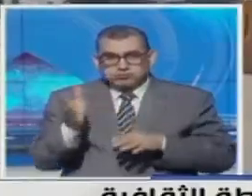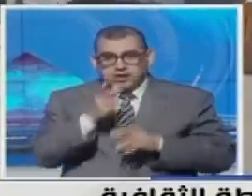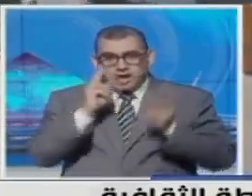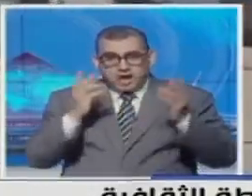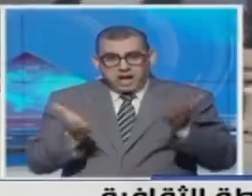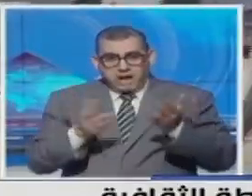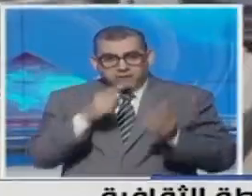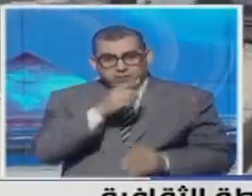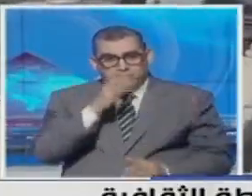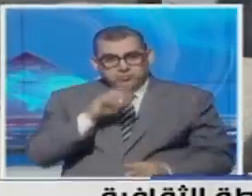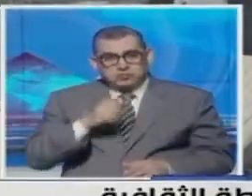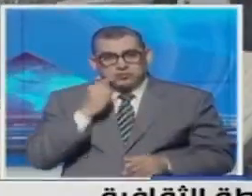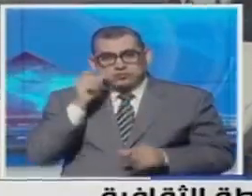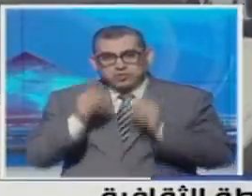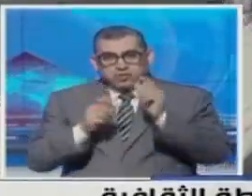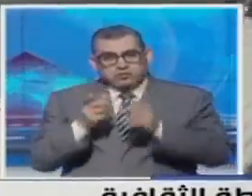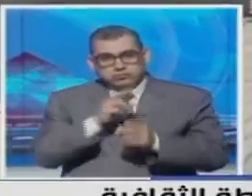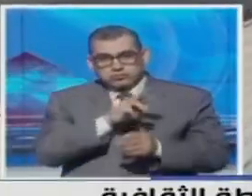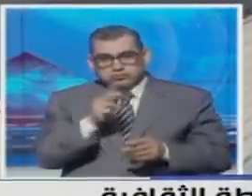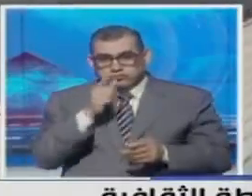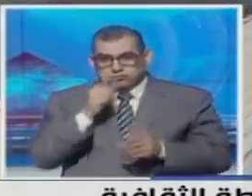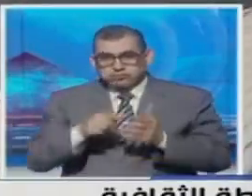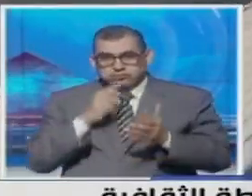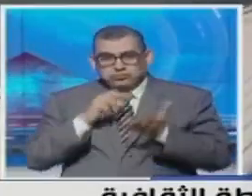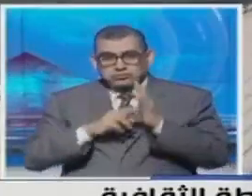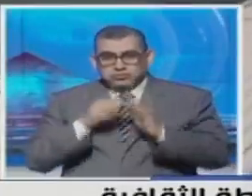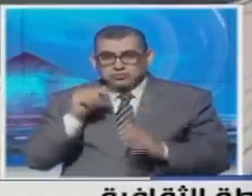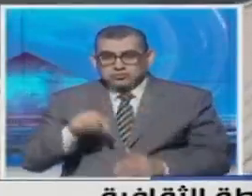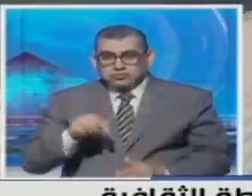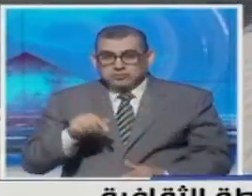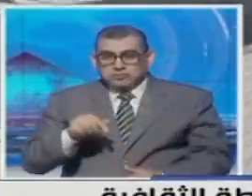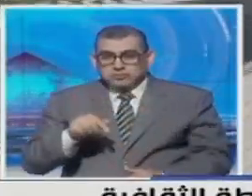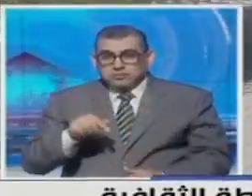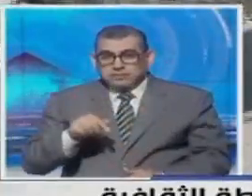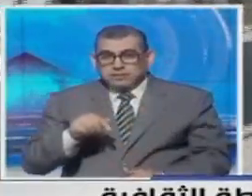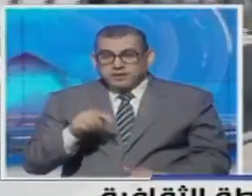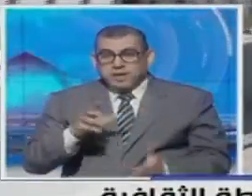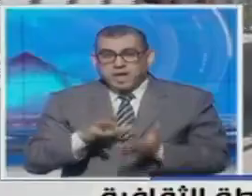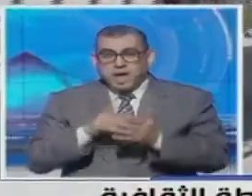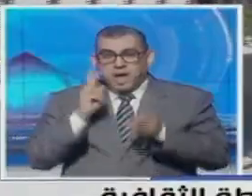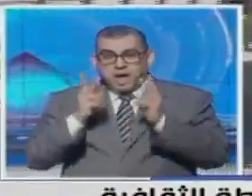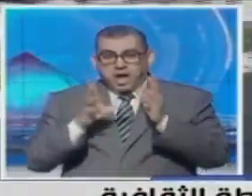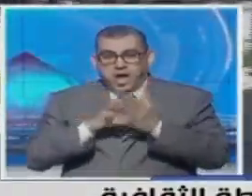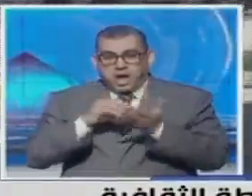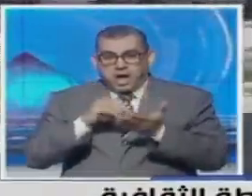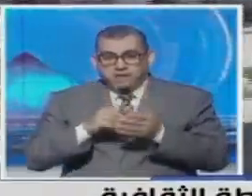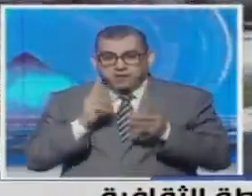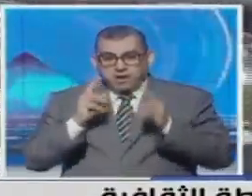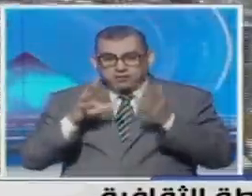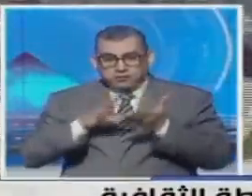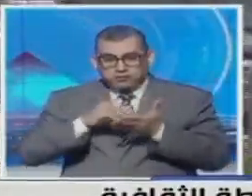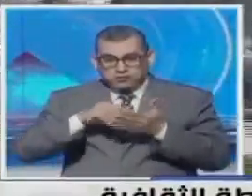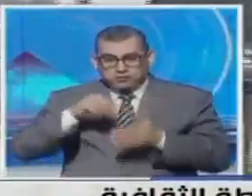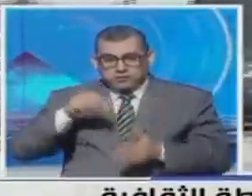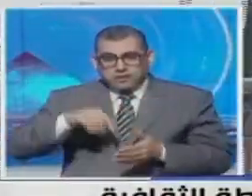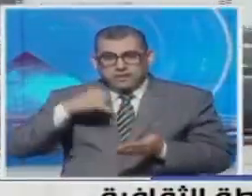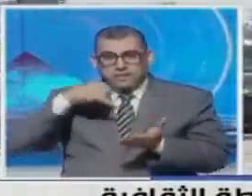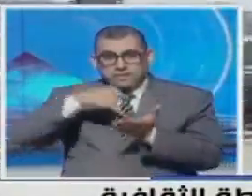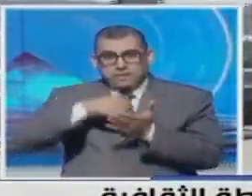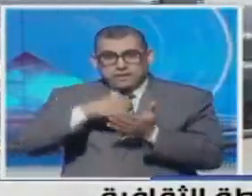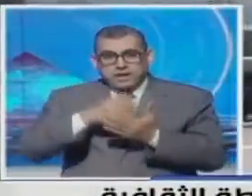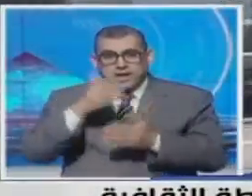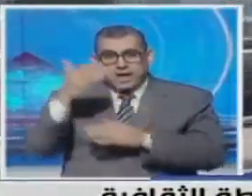أيضا لها جمهورها. ذكرت قبل قليل أن الأولى الحفلات التي تبدأ في مدينة